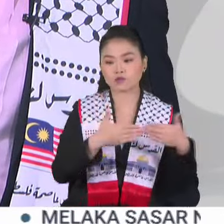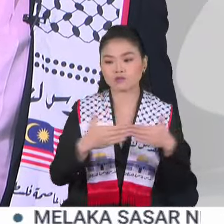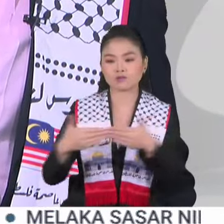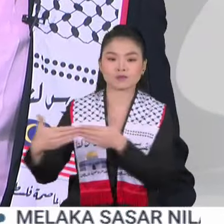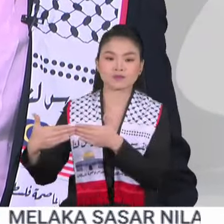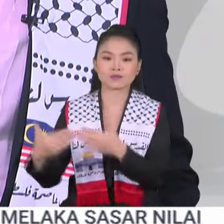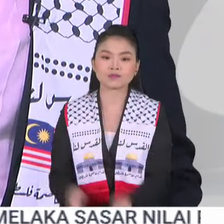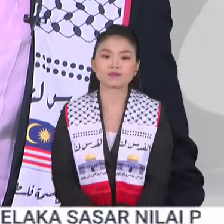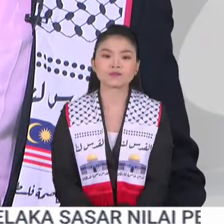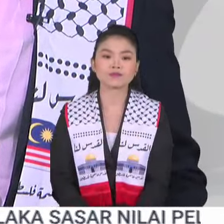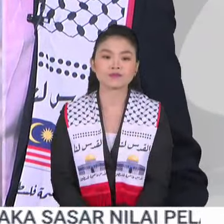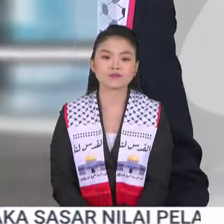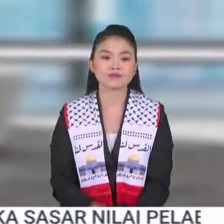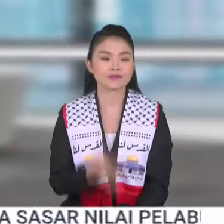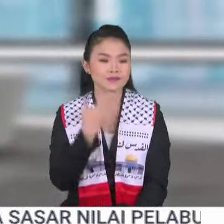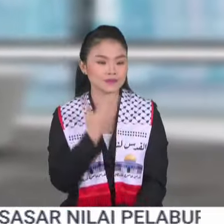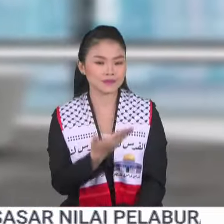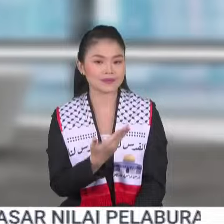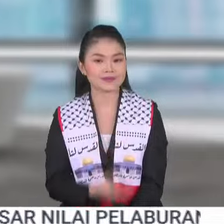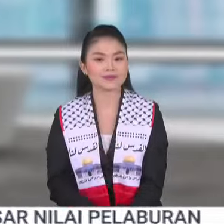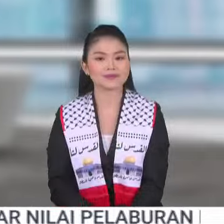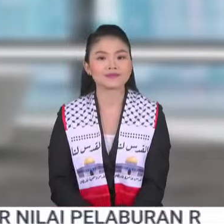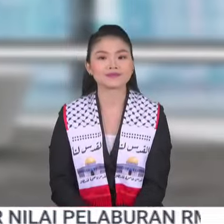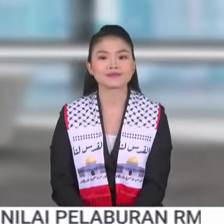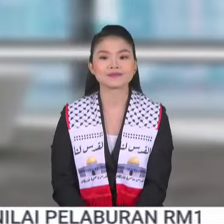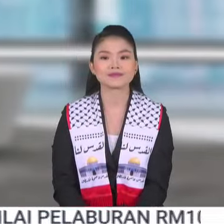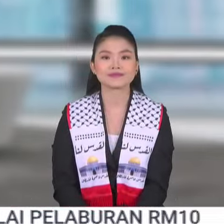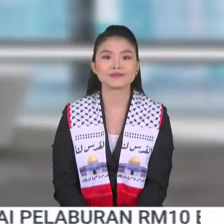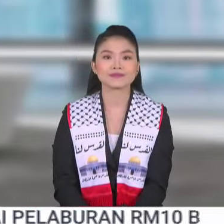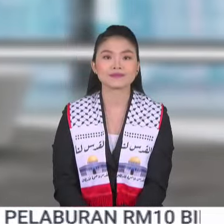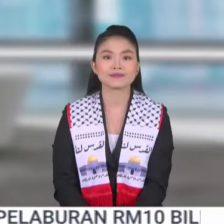Silakan dia. Baik, terima kasih Q langsung dari Selangor.